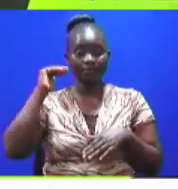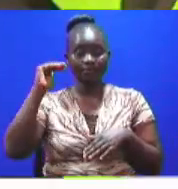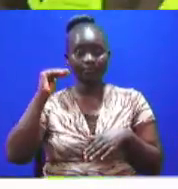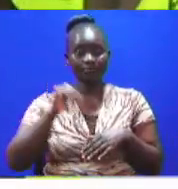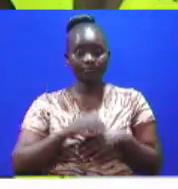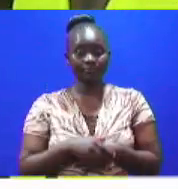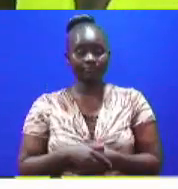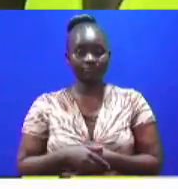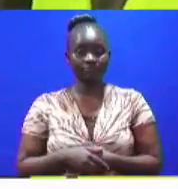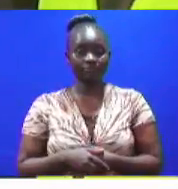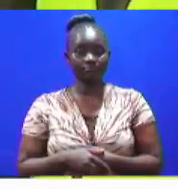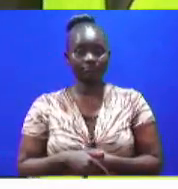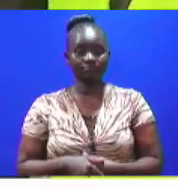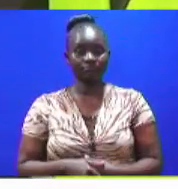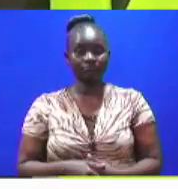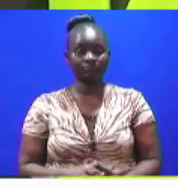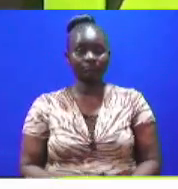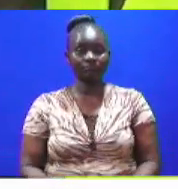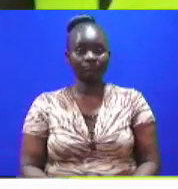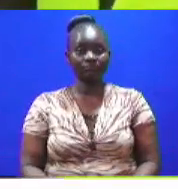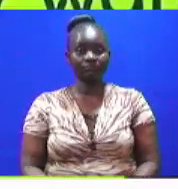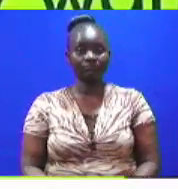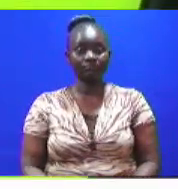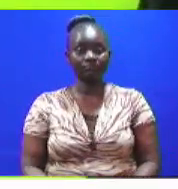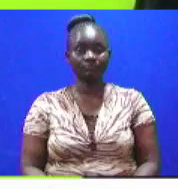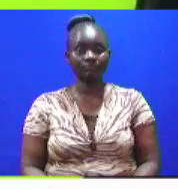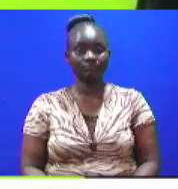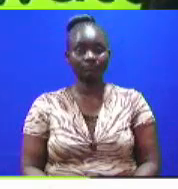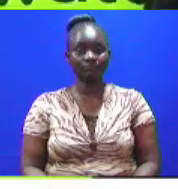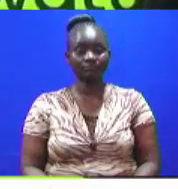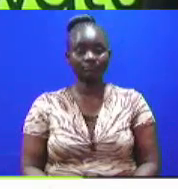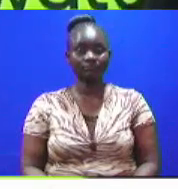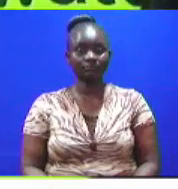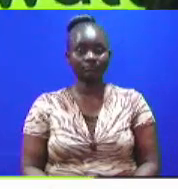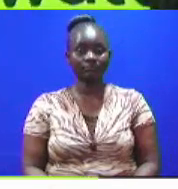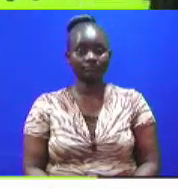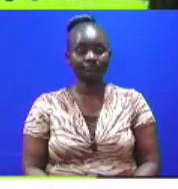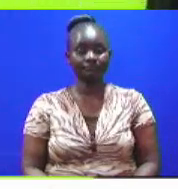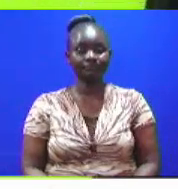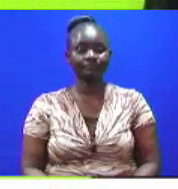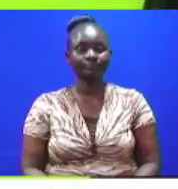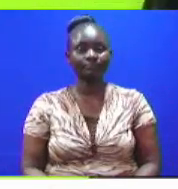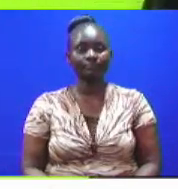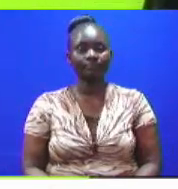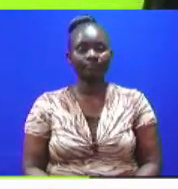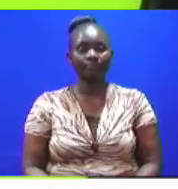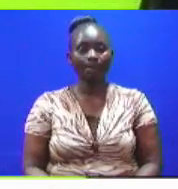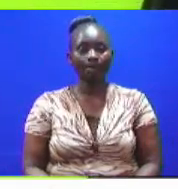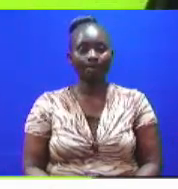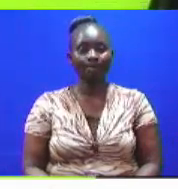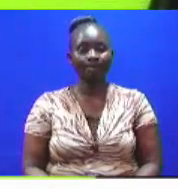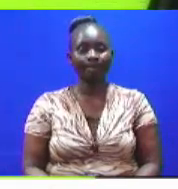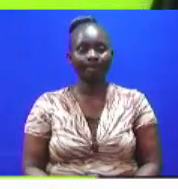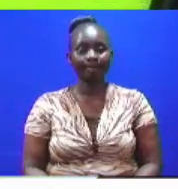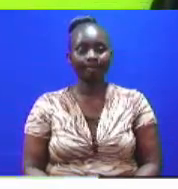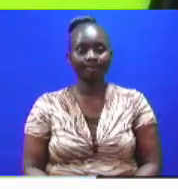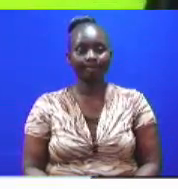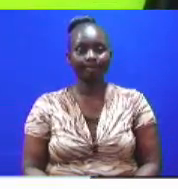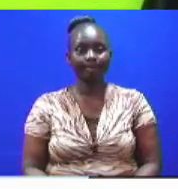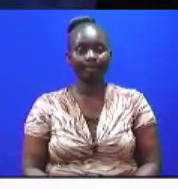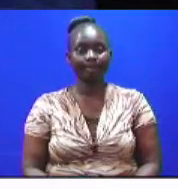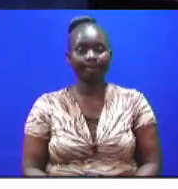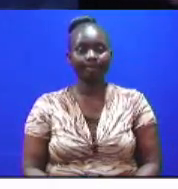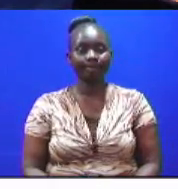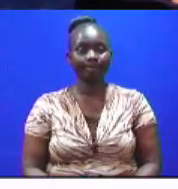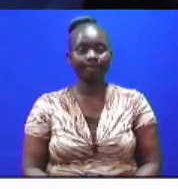sandabuga. Abuga undo mwa MCA wadi ya wusero. Teko wa sababa na bami intu mwanjane. Mwa especially unai timu ya boda boda.